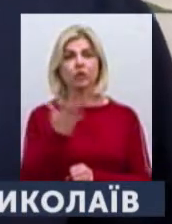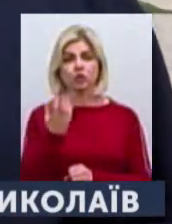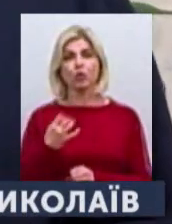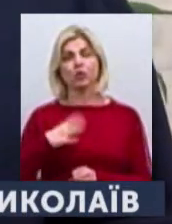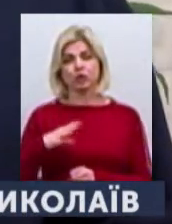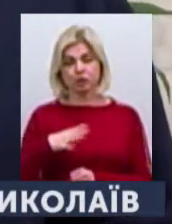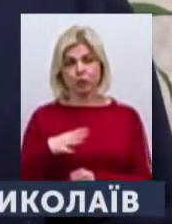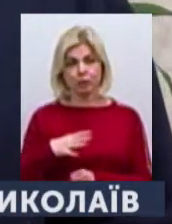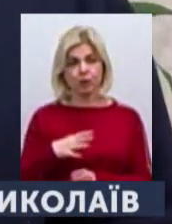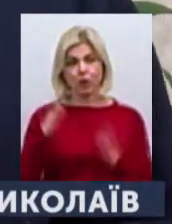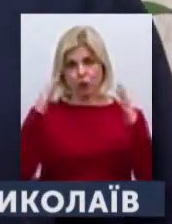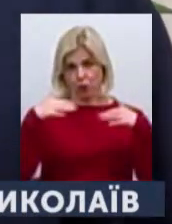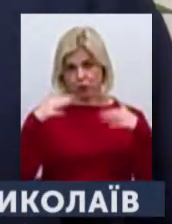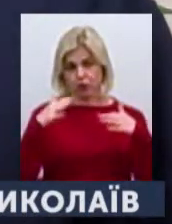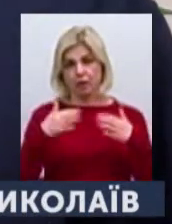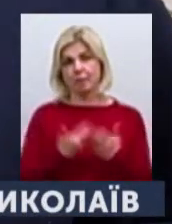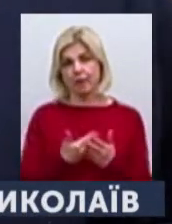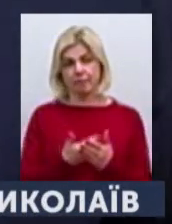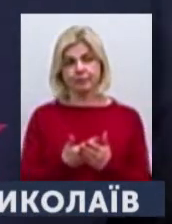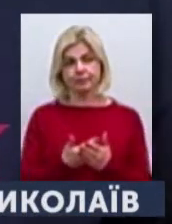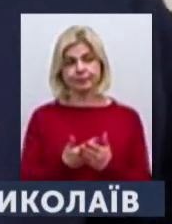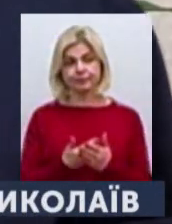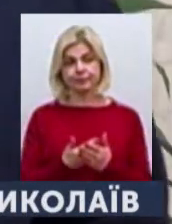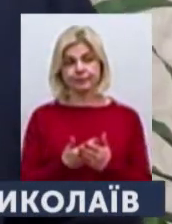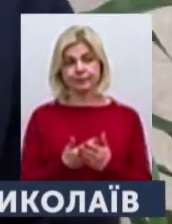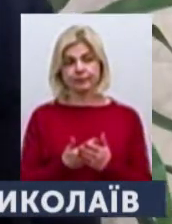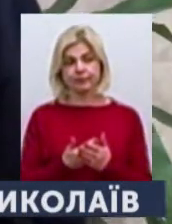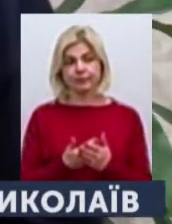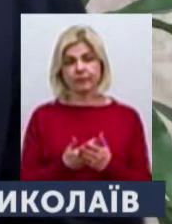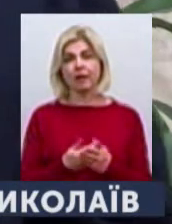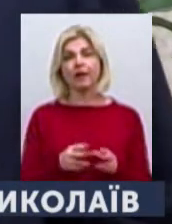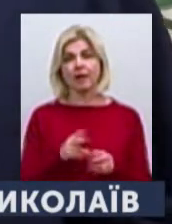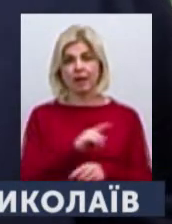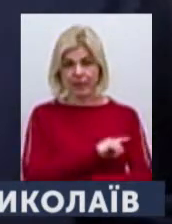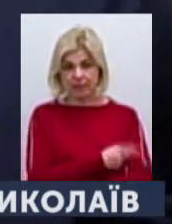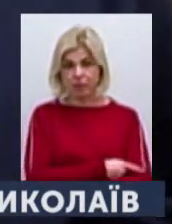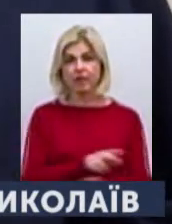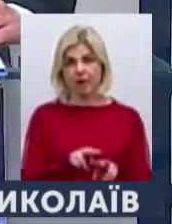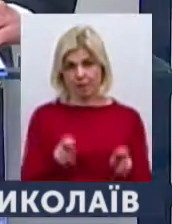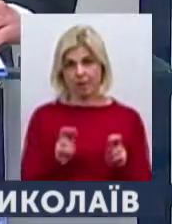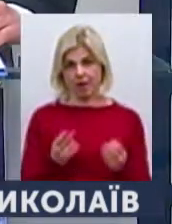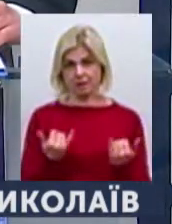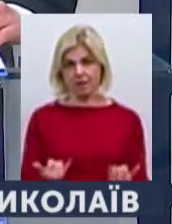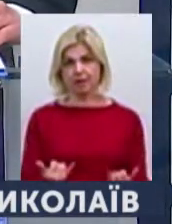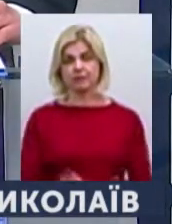очікуємо дощі, десь приблизно такого інтенсивності, такої, як зараз.